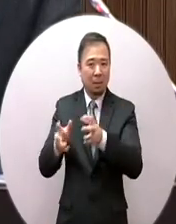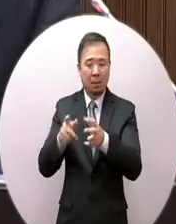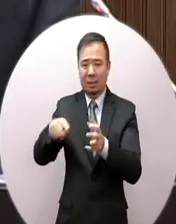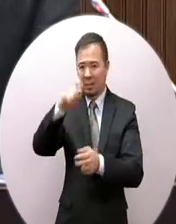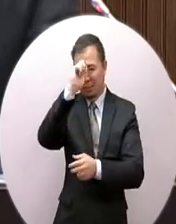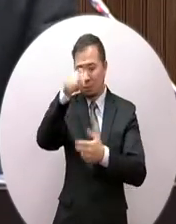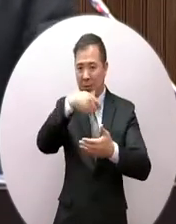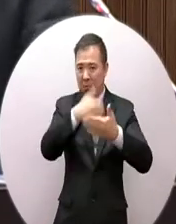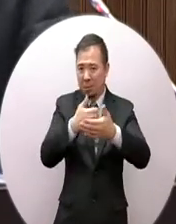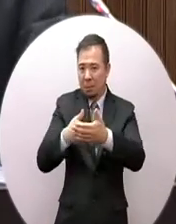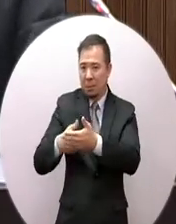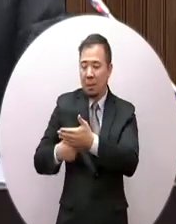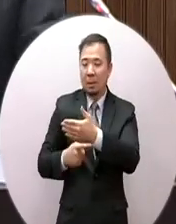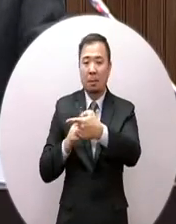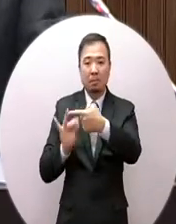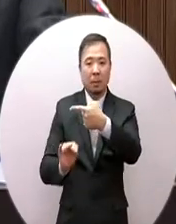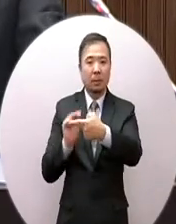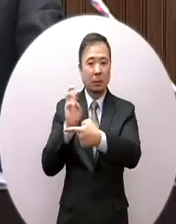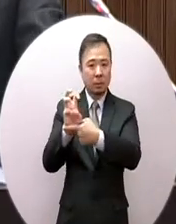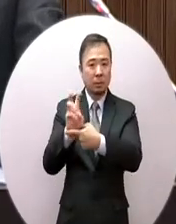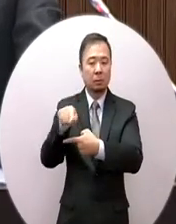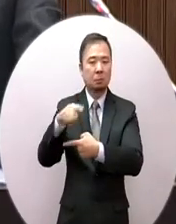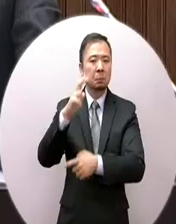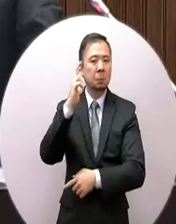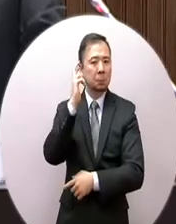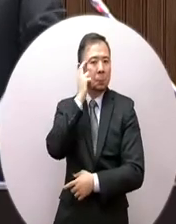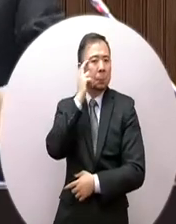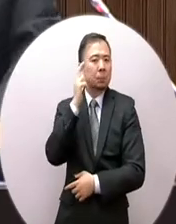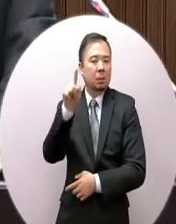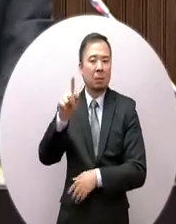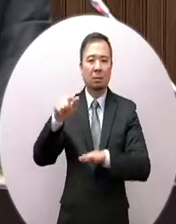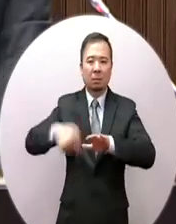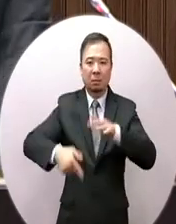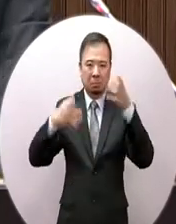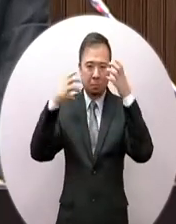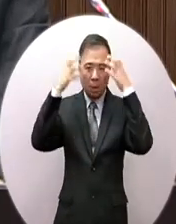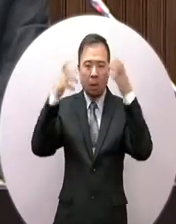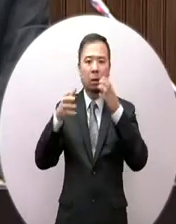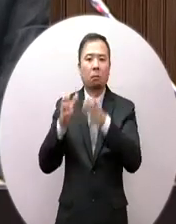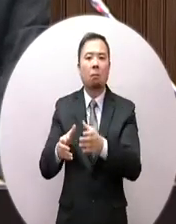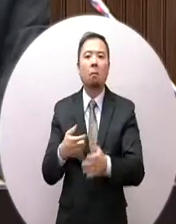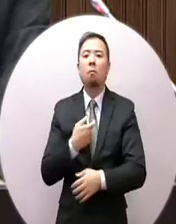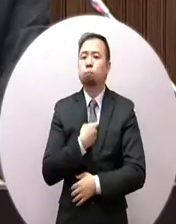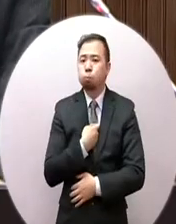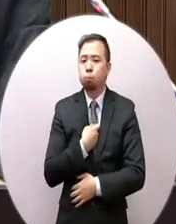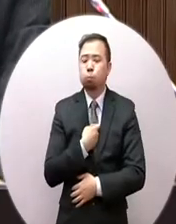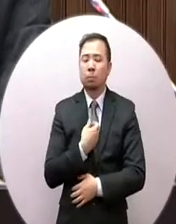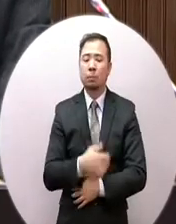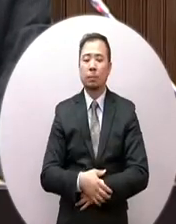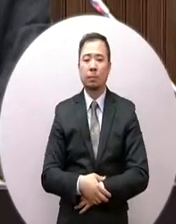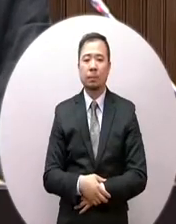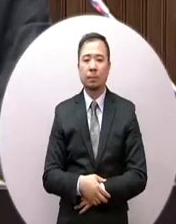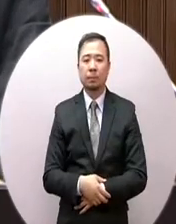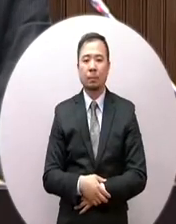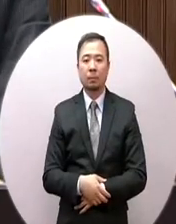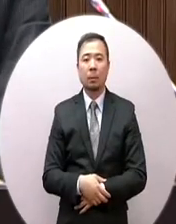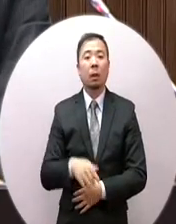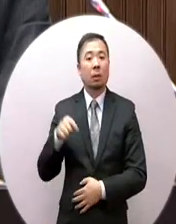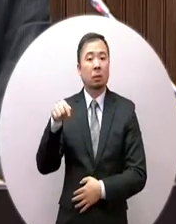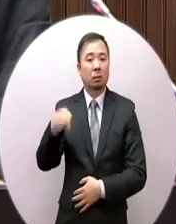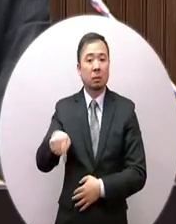30%，那执意要开这个深澳发电厂。那深澳发电厂其实它